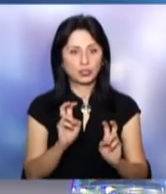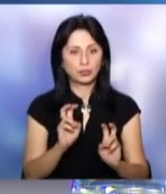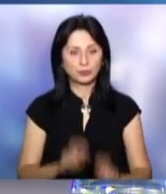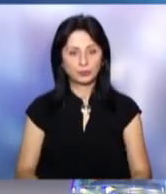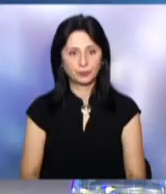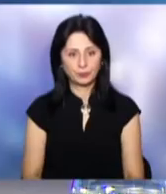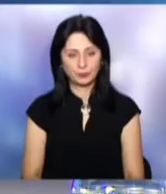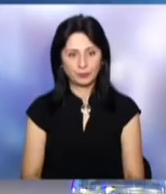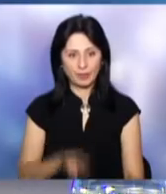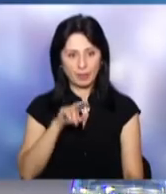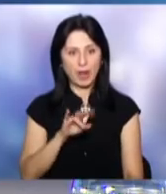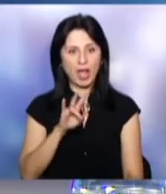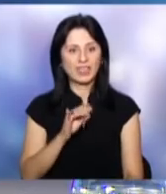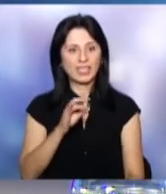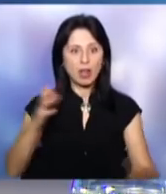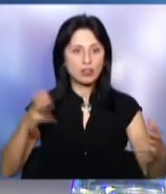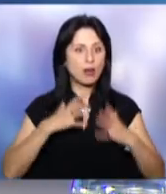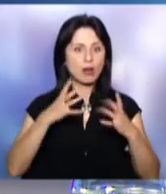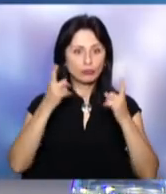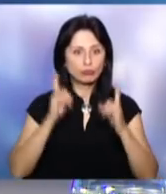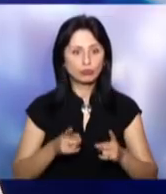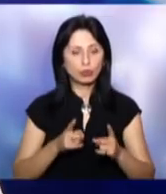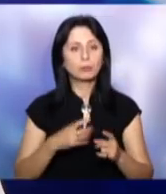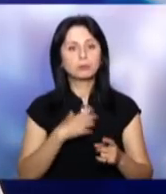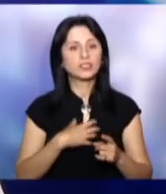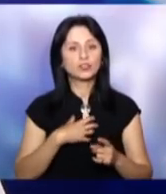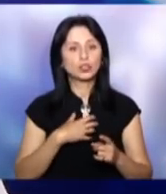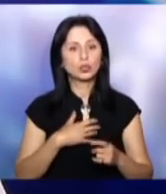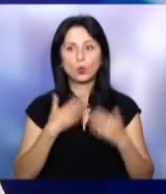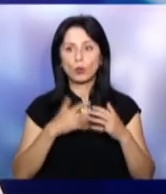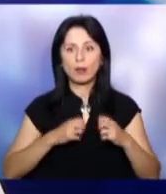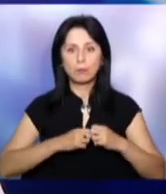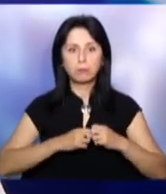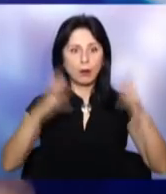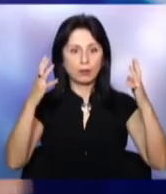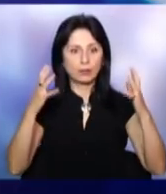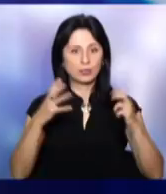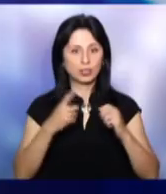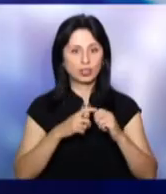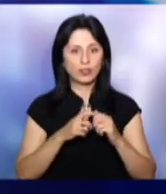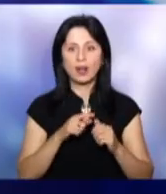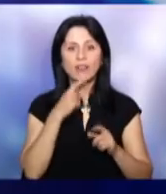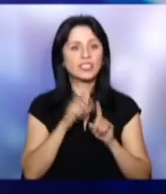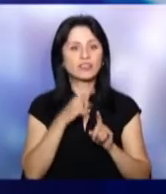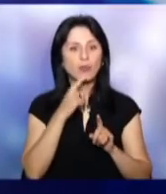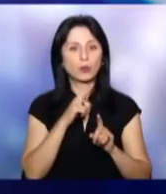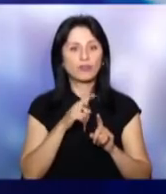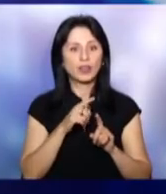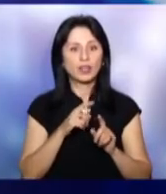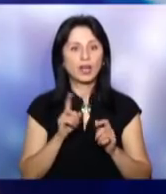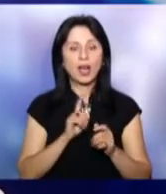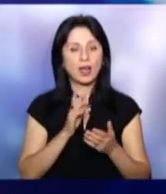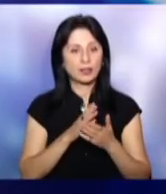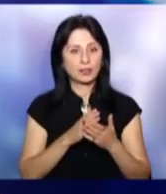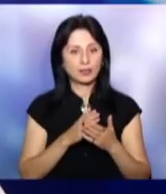შეტევა. პანიკას ერთგვარი ასეთი მნიშვნელობაც აქვს, რომ ატყდა პანიკა ყოველთვის გულისხმობს ხოლმე კონტექსტს,